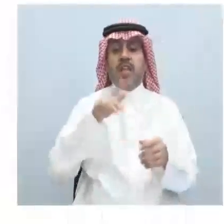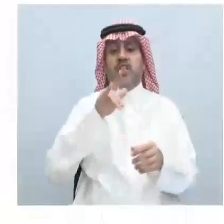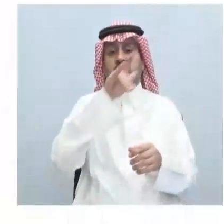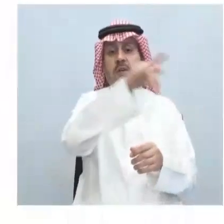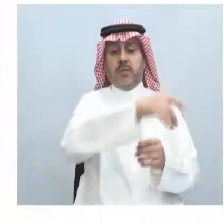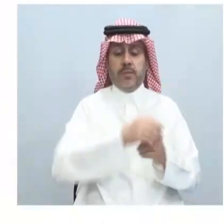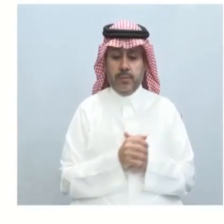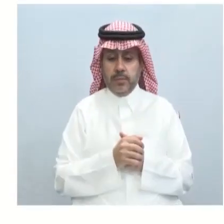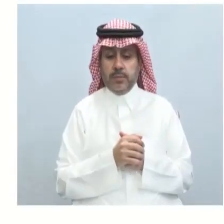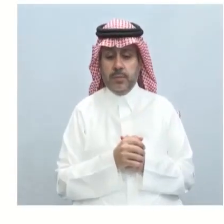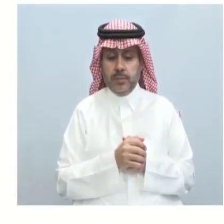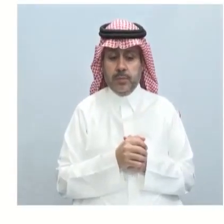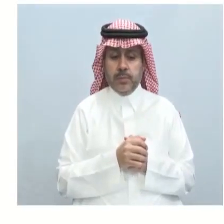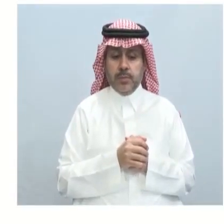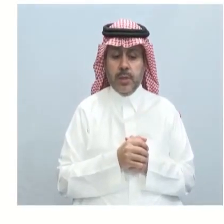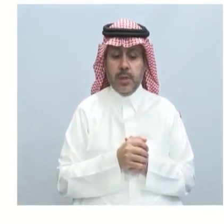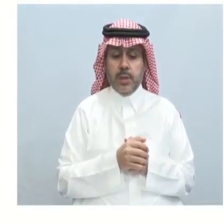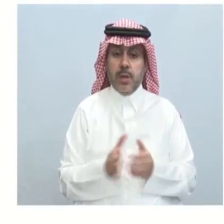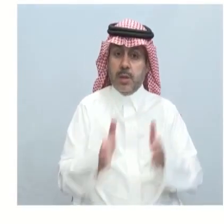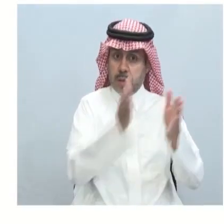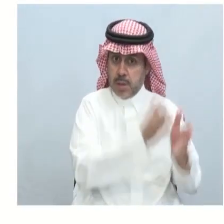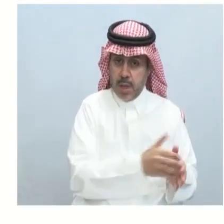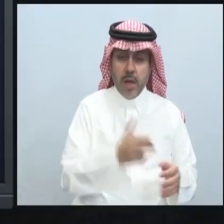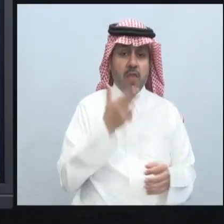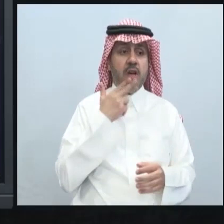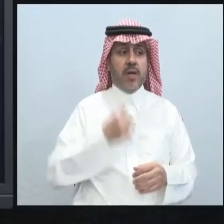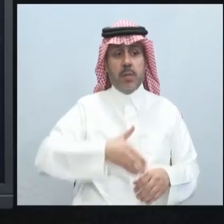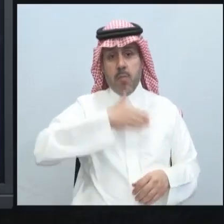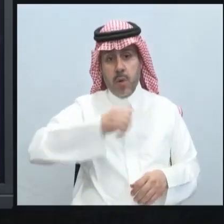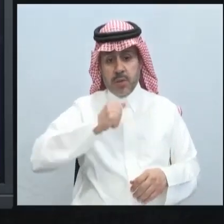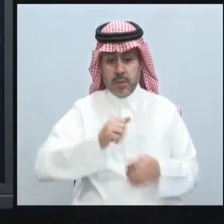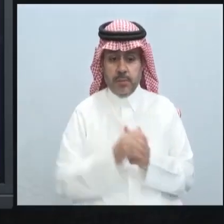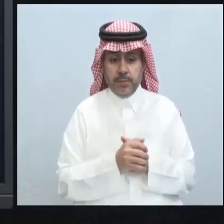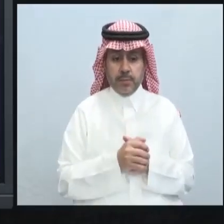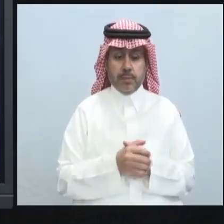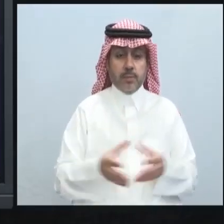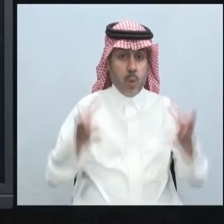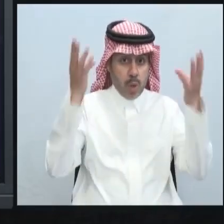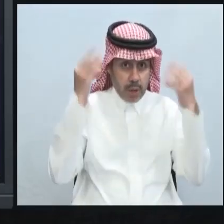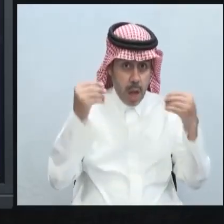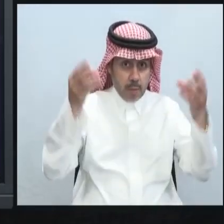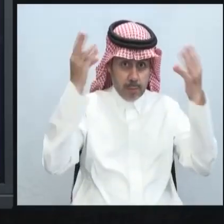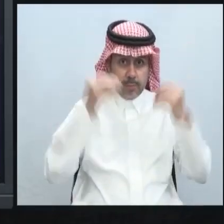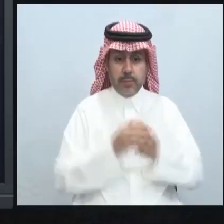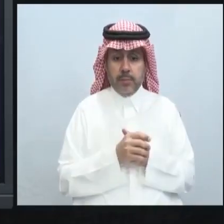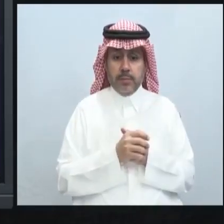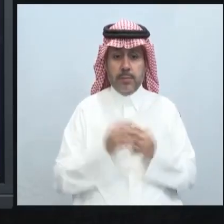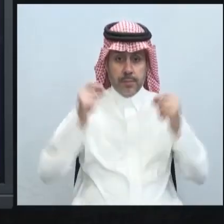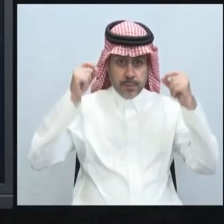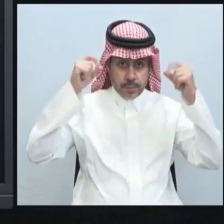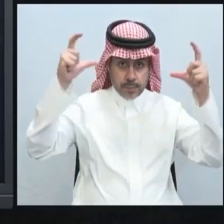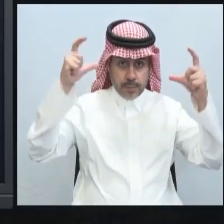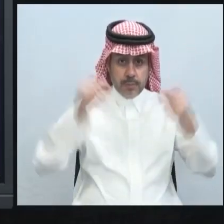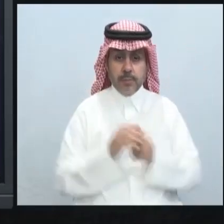نقتل الان الى نظافه النبي صلى الله عليه وسلم ونتعلم يا ابنائي ونتعرف على